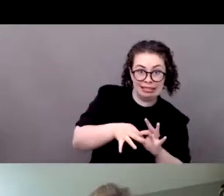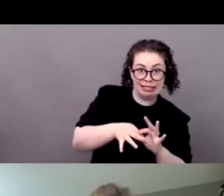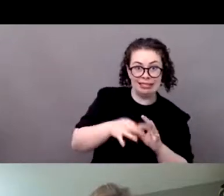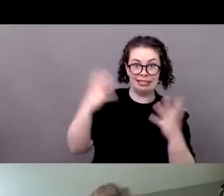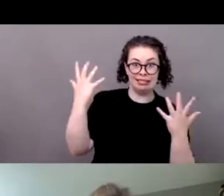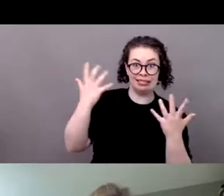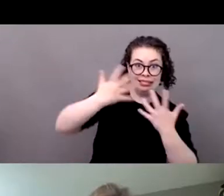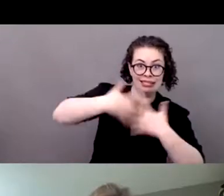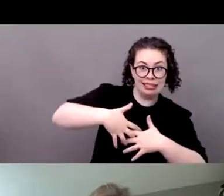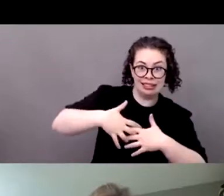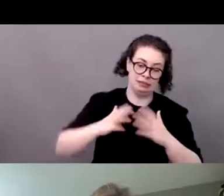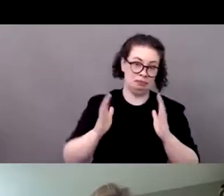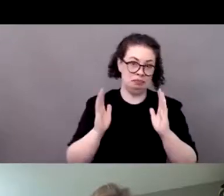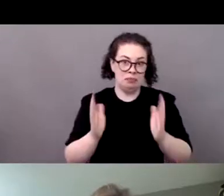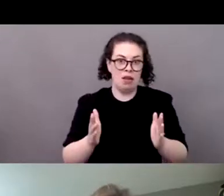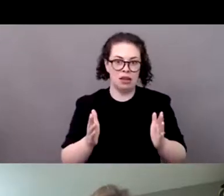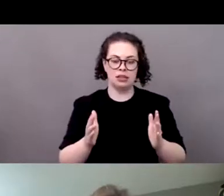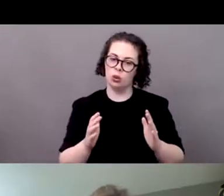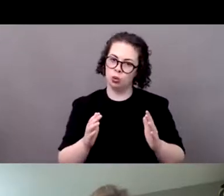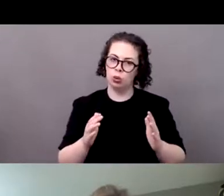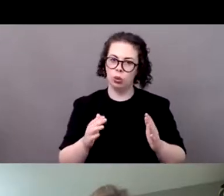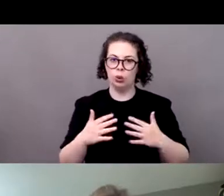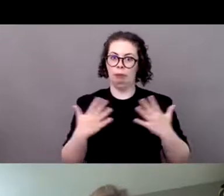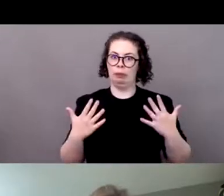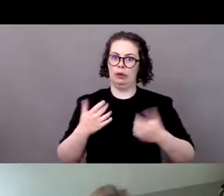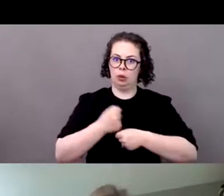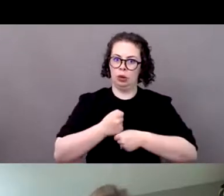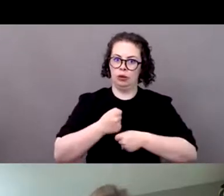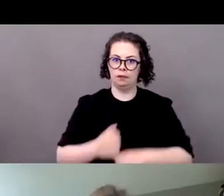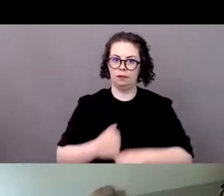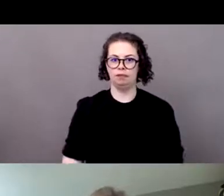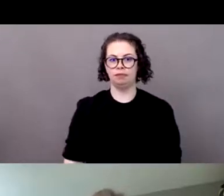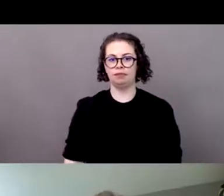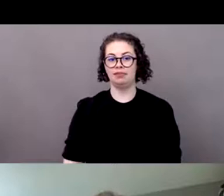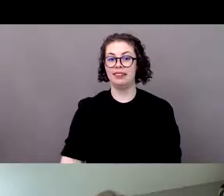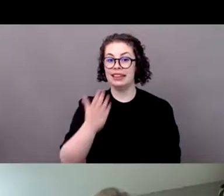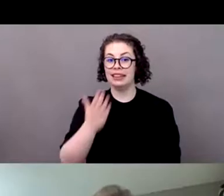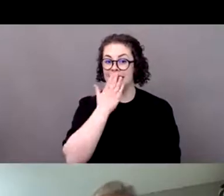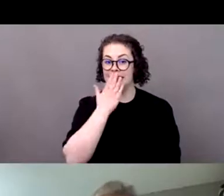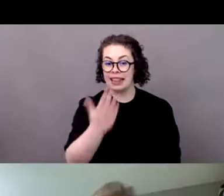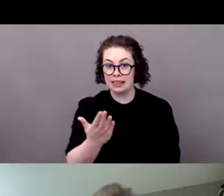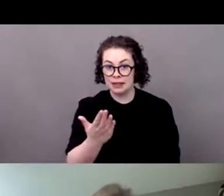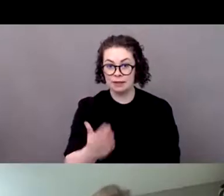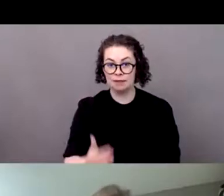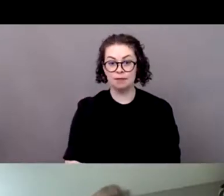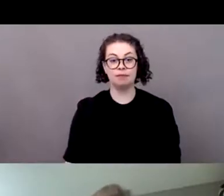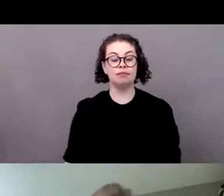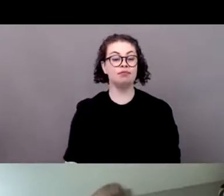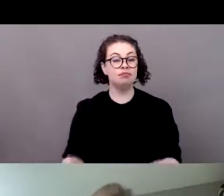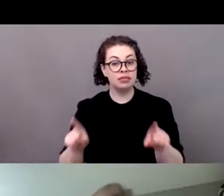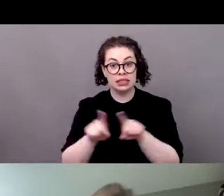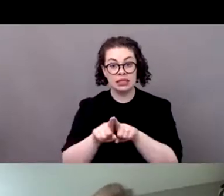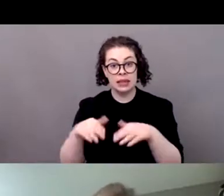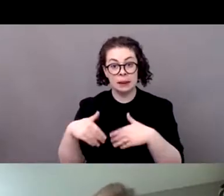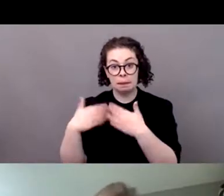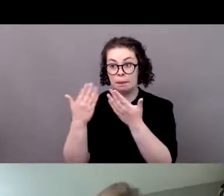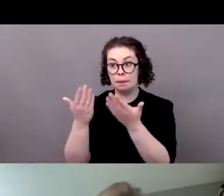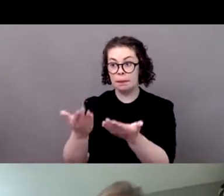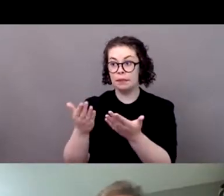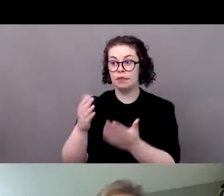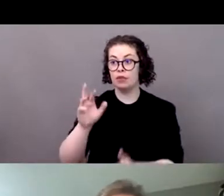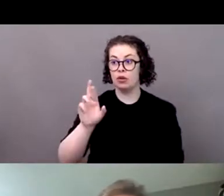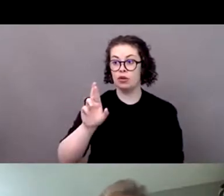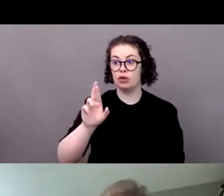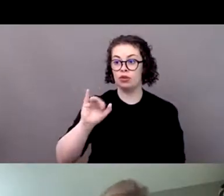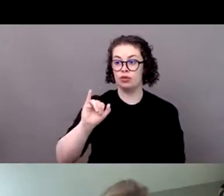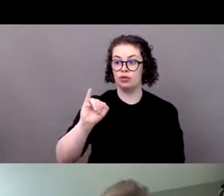Merci. Thank you very much, Amandine. Riikka, if we can move to you, just the same thing, an introduction of who you are